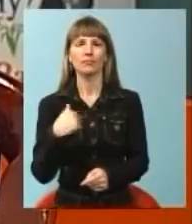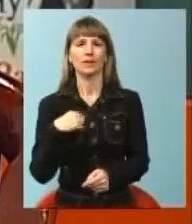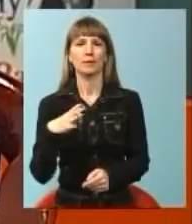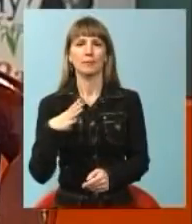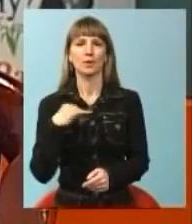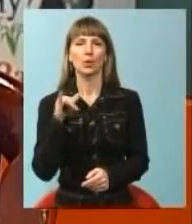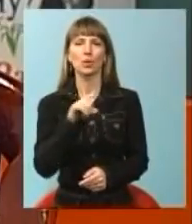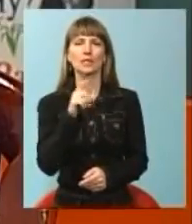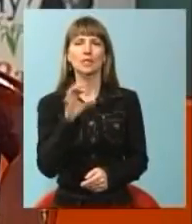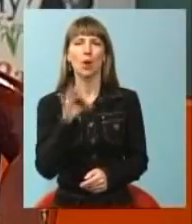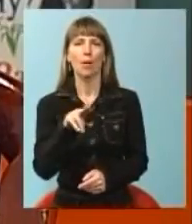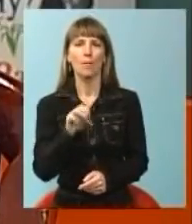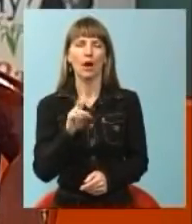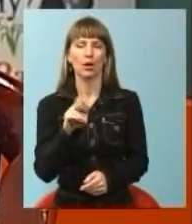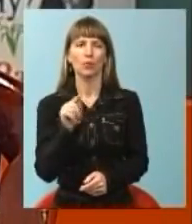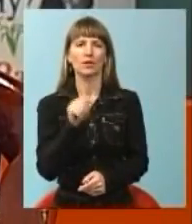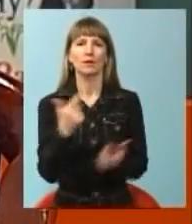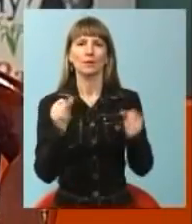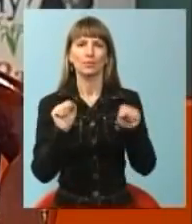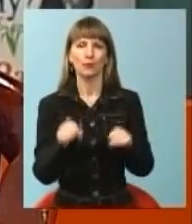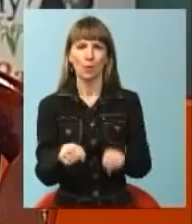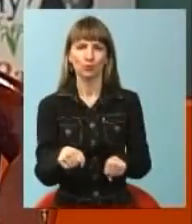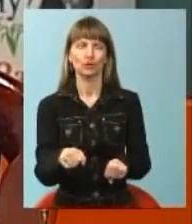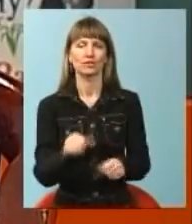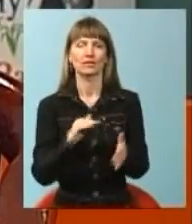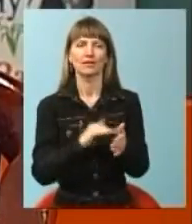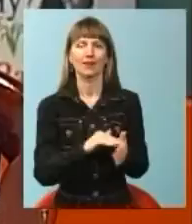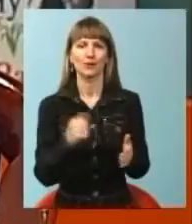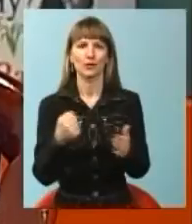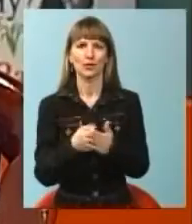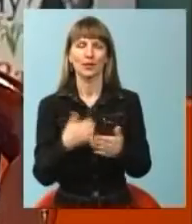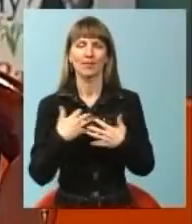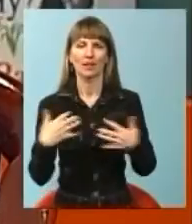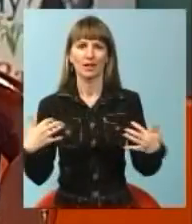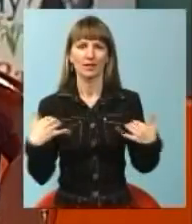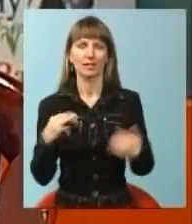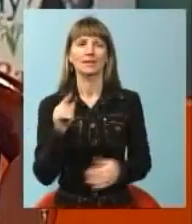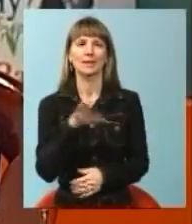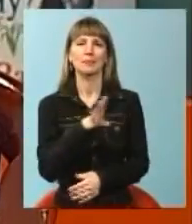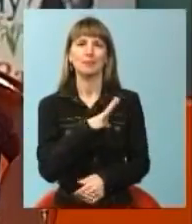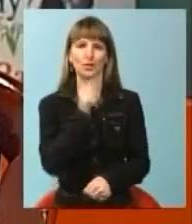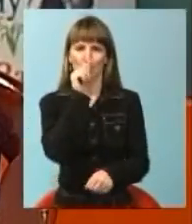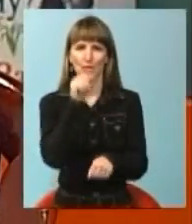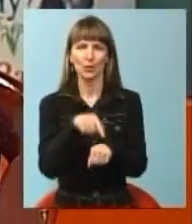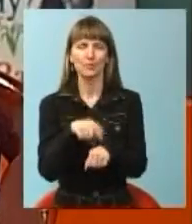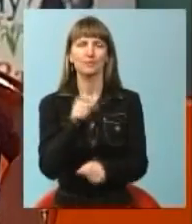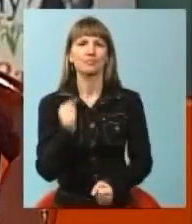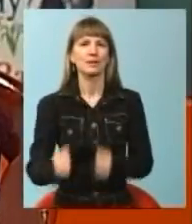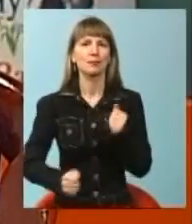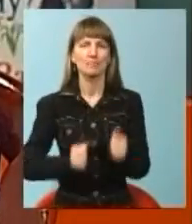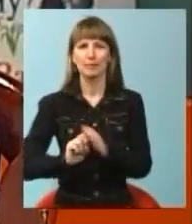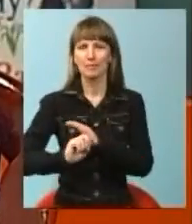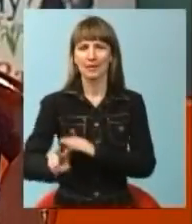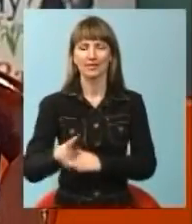у зоопарку, там, де можна доторкнутися до тварин. І там були кури. Вони бігали від